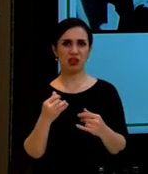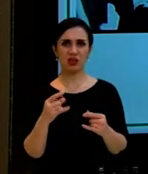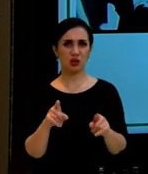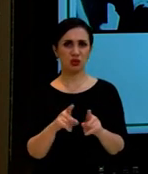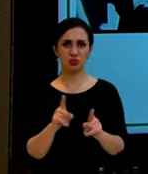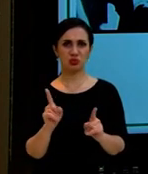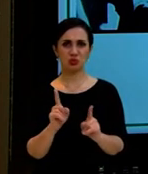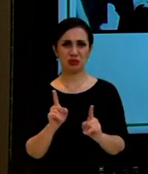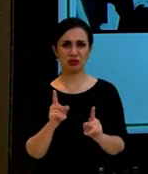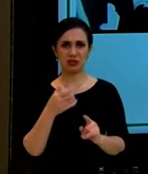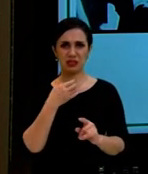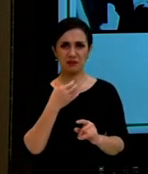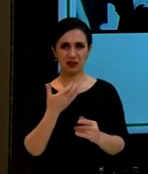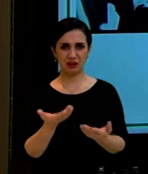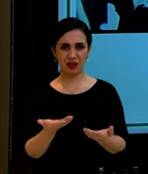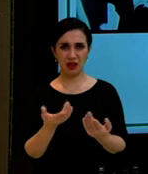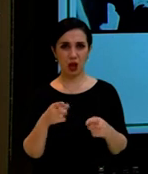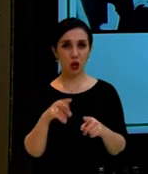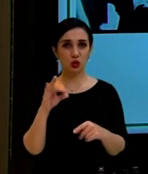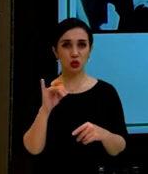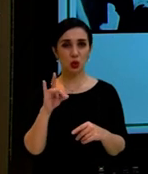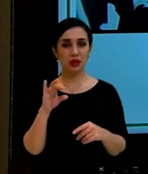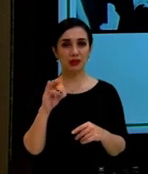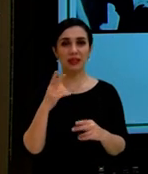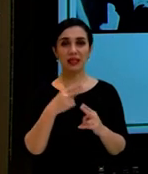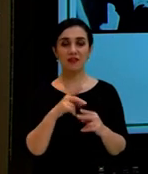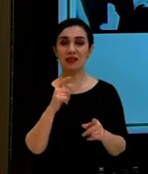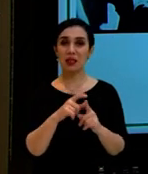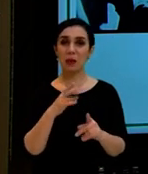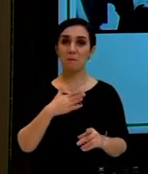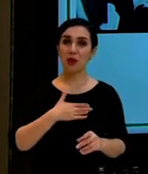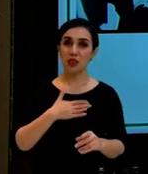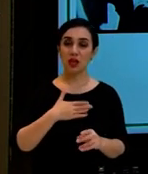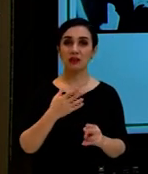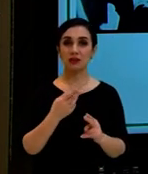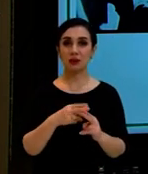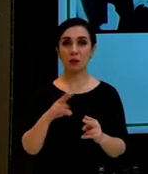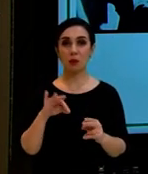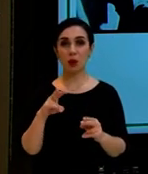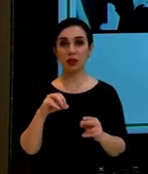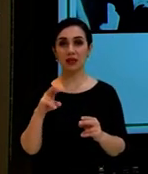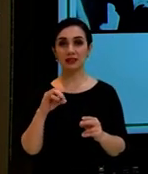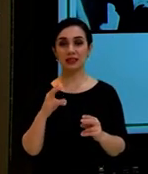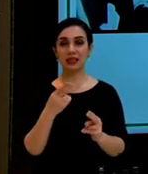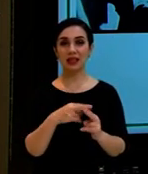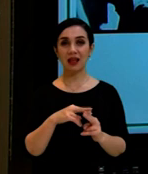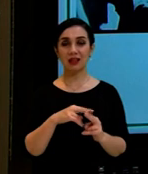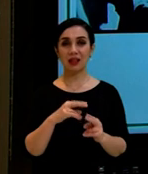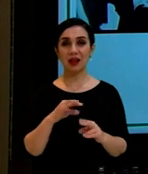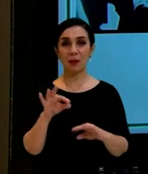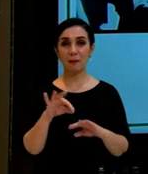что за дверь за зверь журден мамамуши по нашему паладин госпожа журден